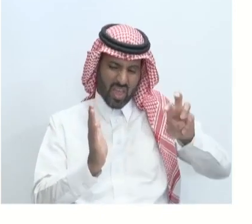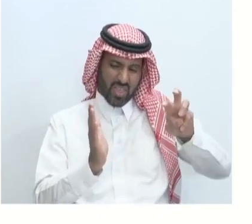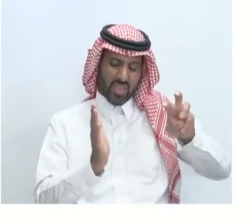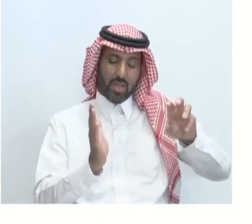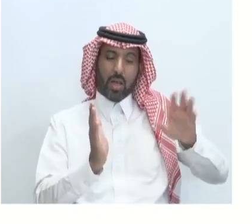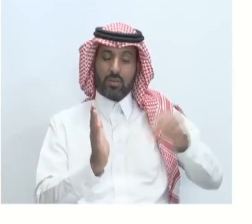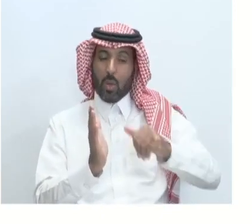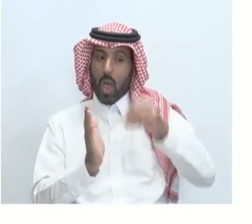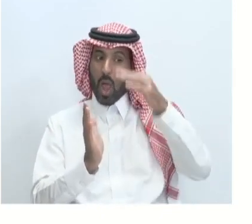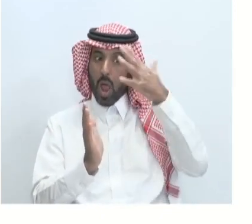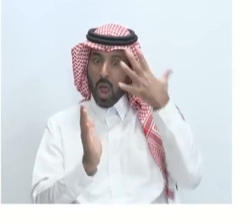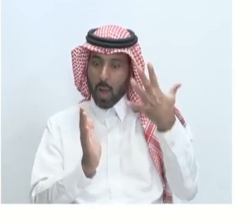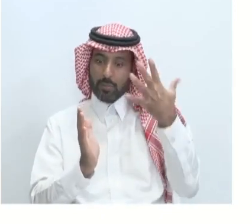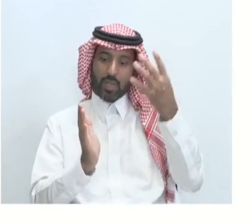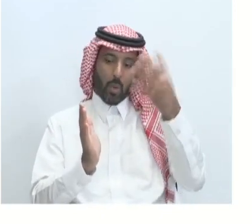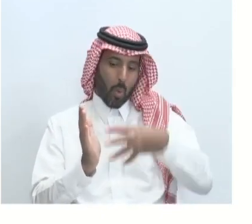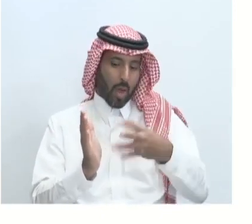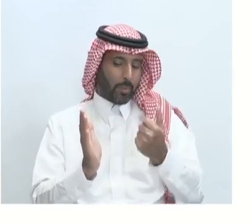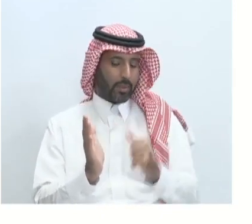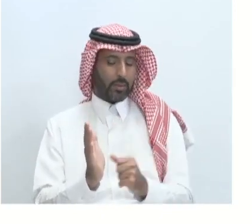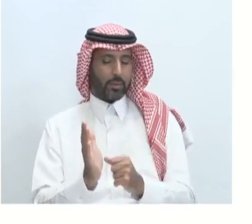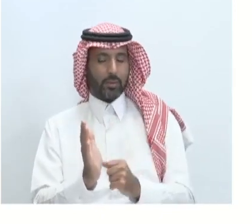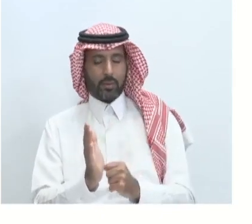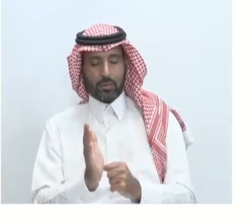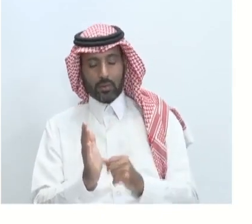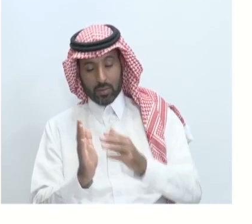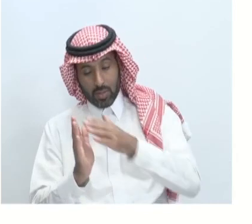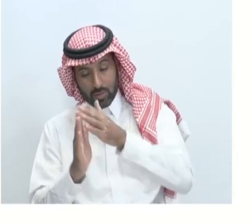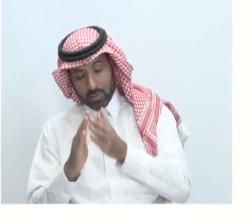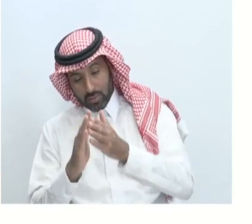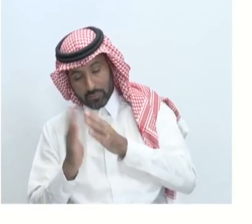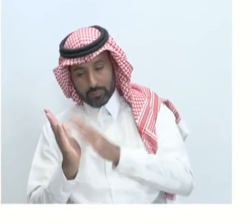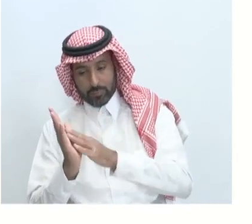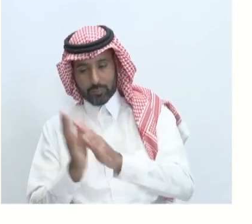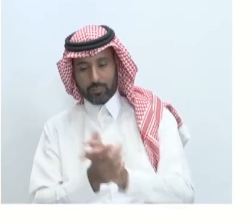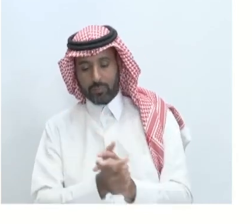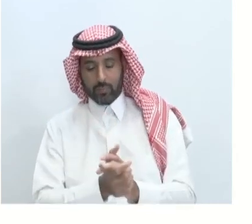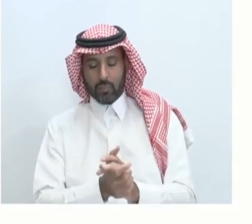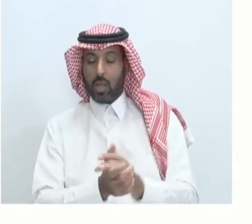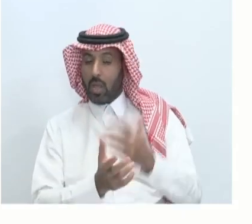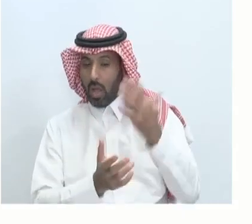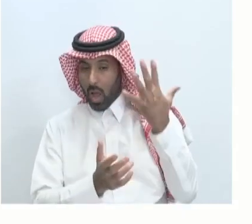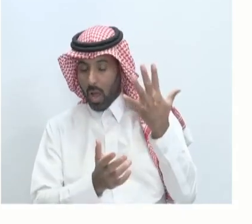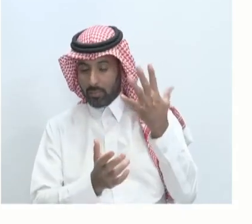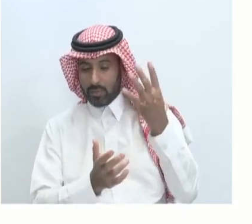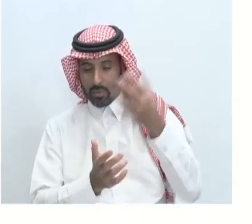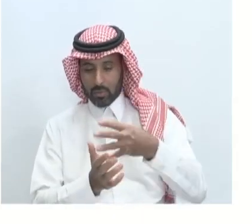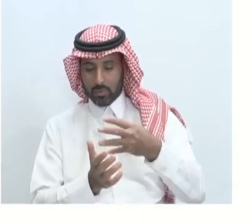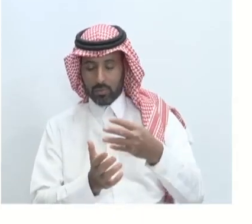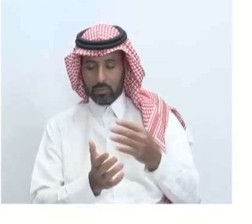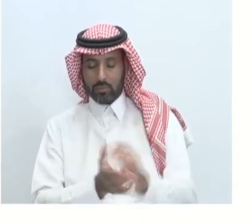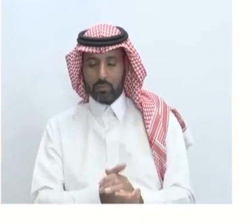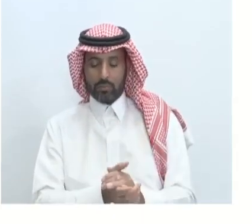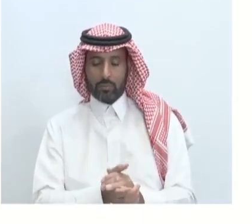بزاويه 45 ام بزاويه 15 ام بزاويه 180 احسنتم بارك الله فيكم